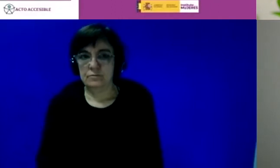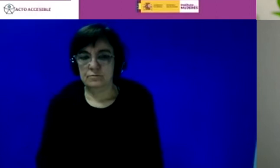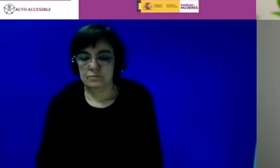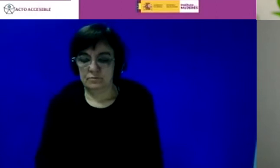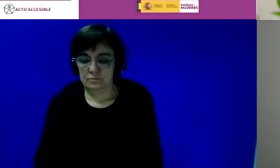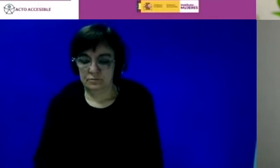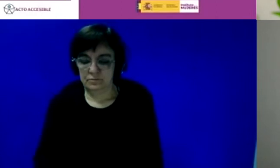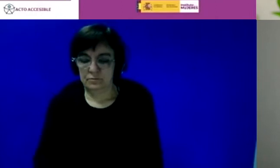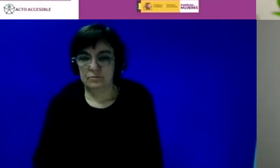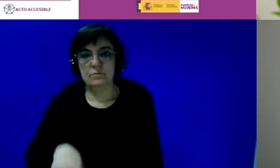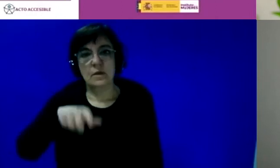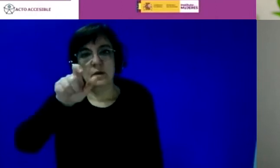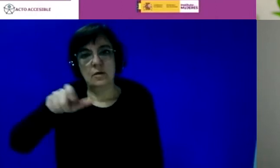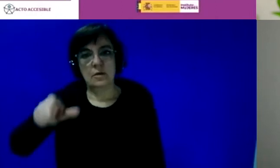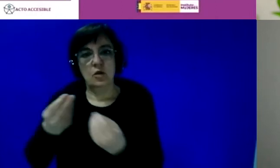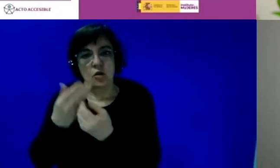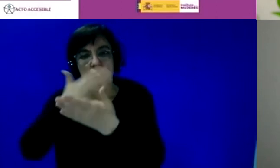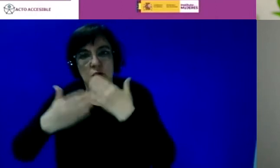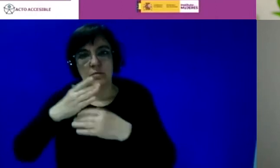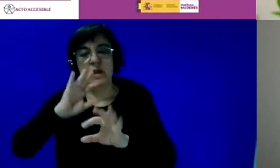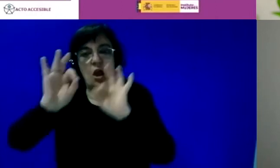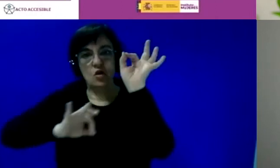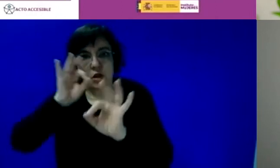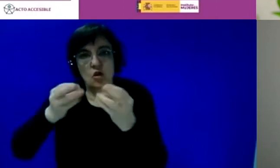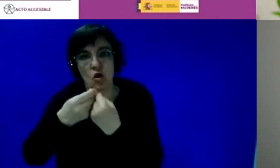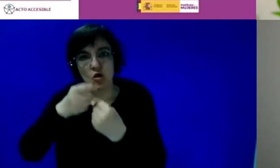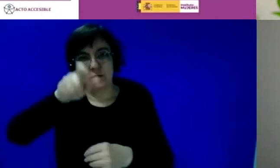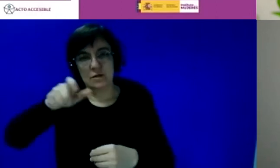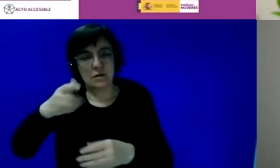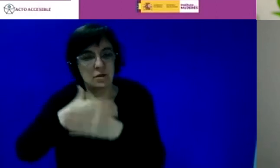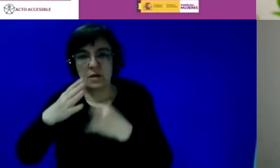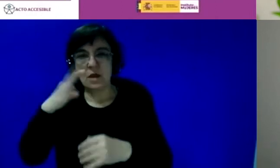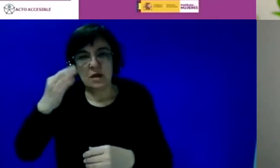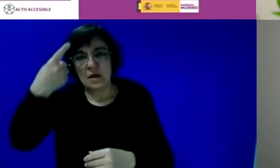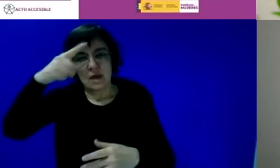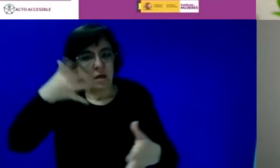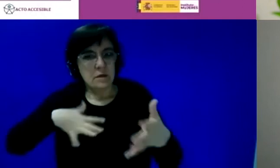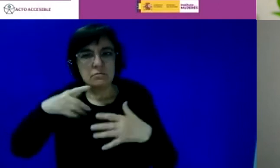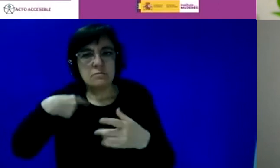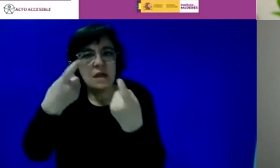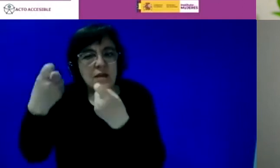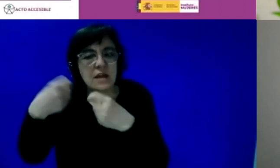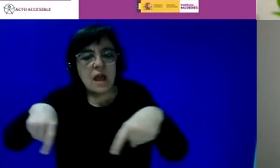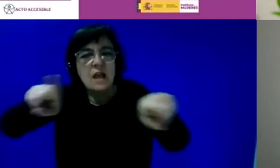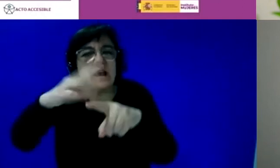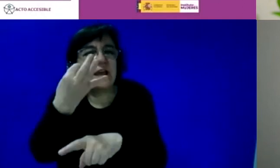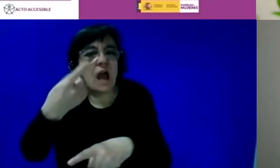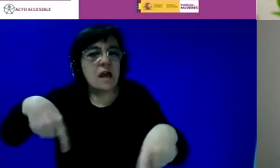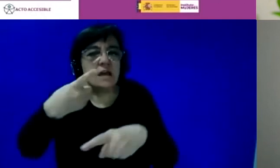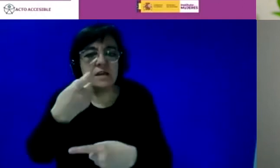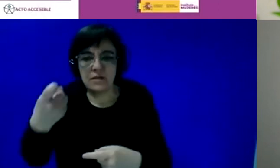disability organizations have very good knowledge of what is required. Але ця координація потрібна